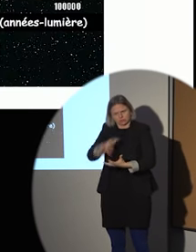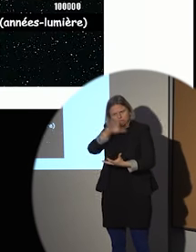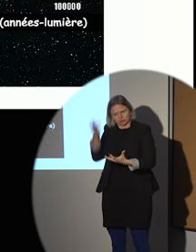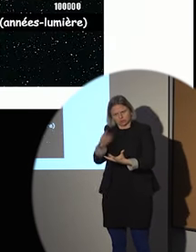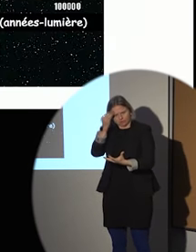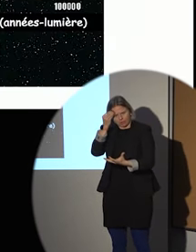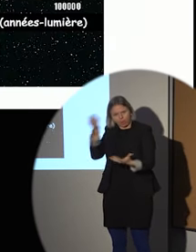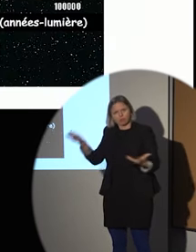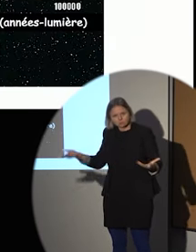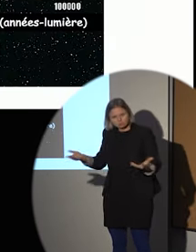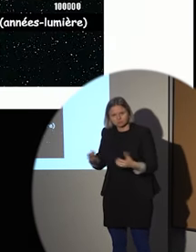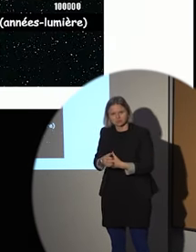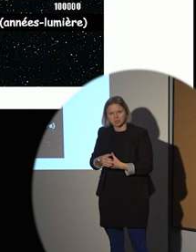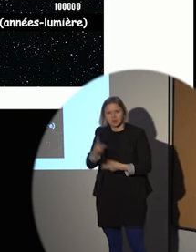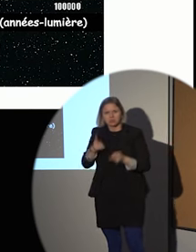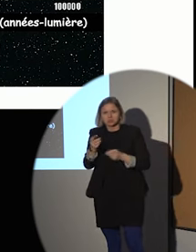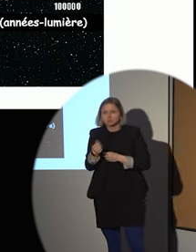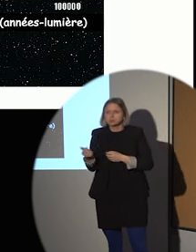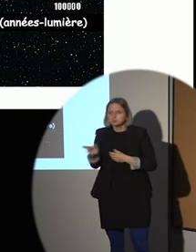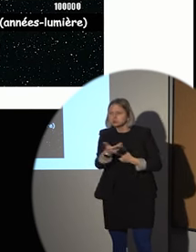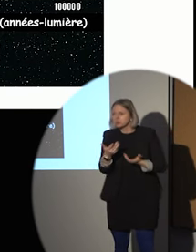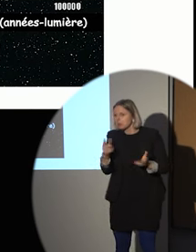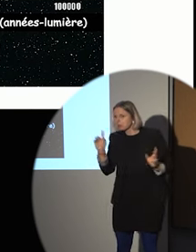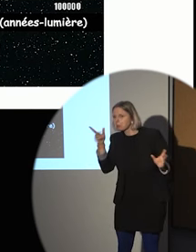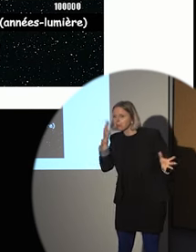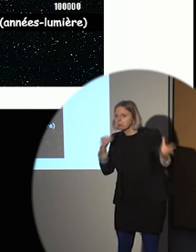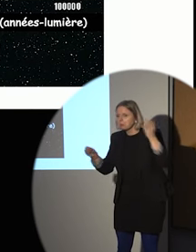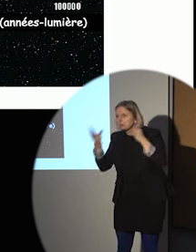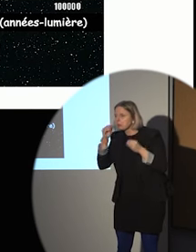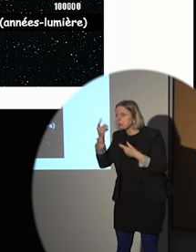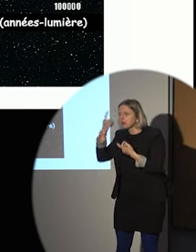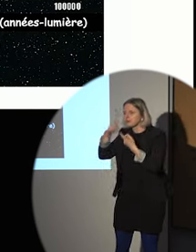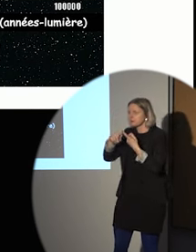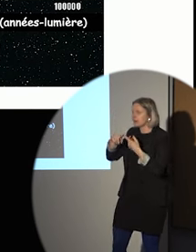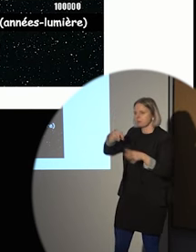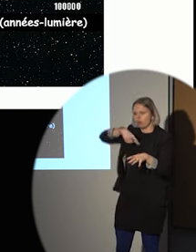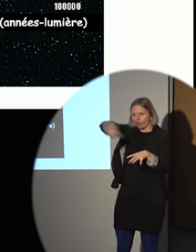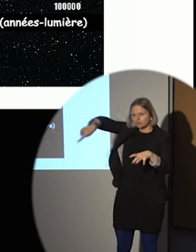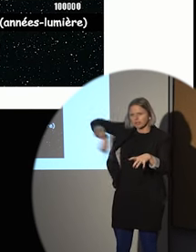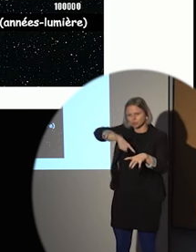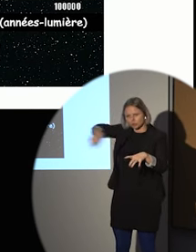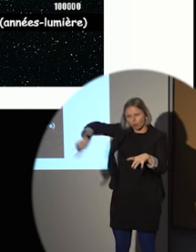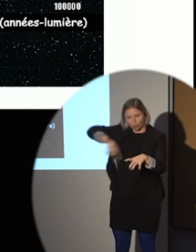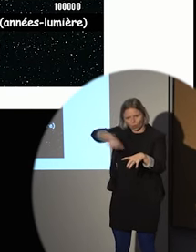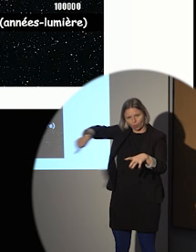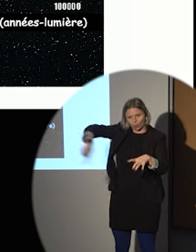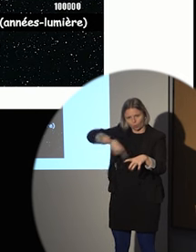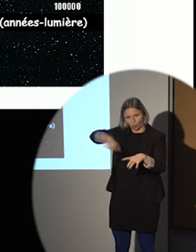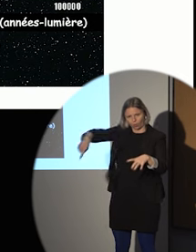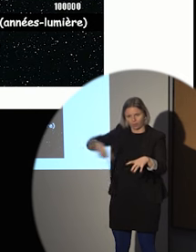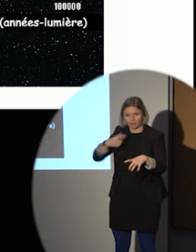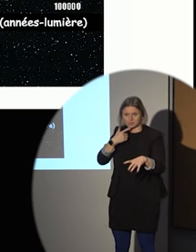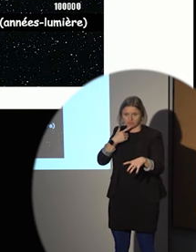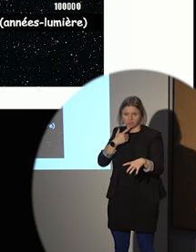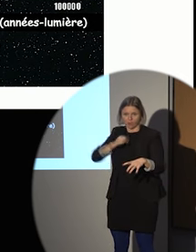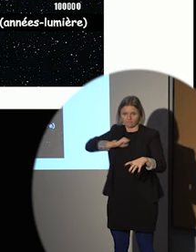fait, certains d'entre vous ont peut-être entendu parler de ce qu'on appelle les courbes de rotation. Une courbe de rotation, c'est quelque chose d'extrêmement simple. C'est la vitesse circulaire.